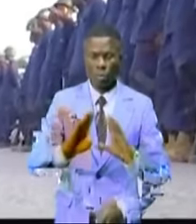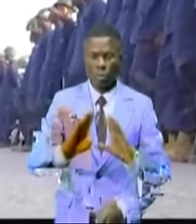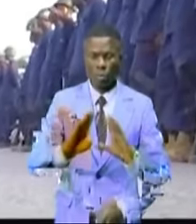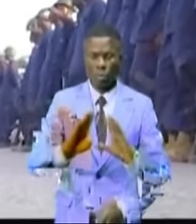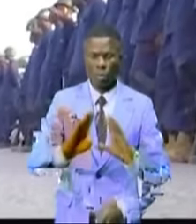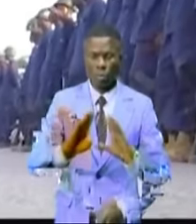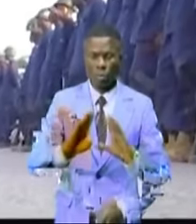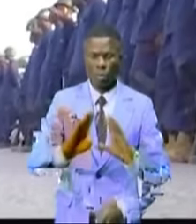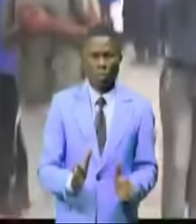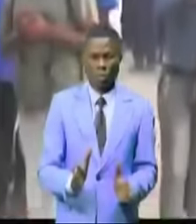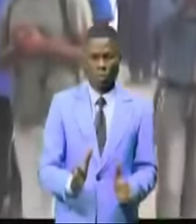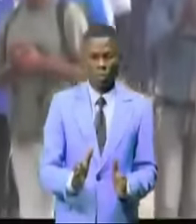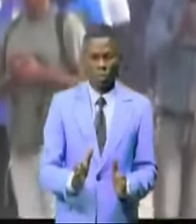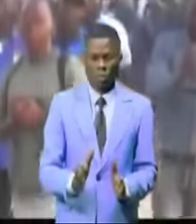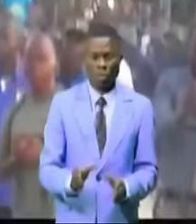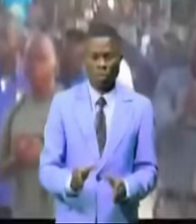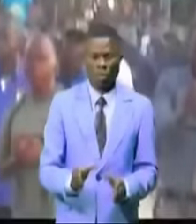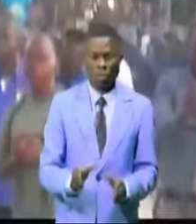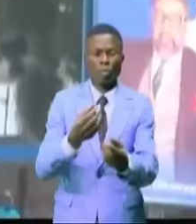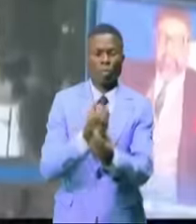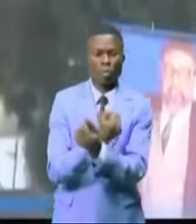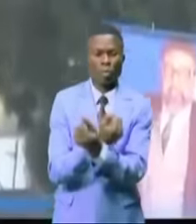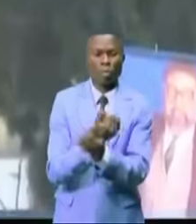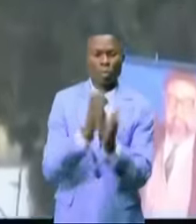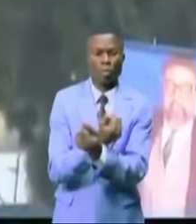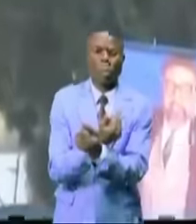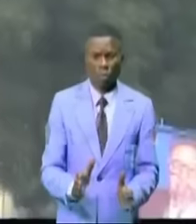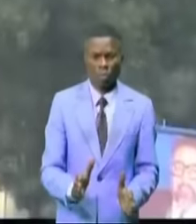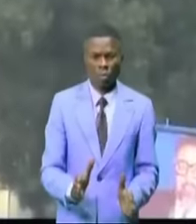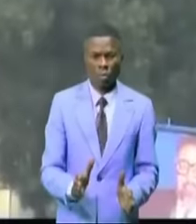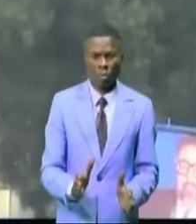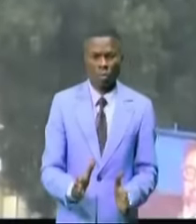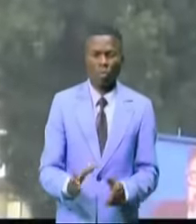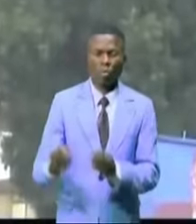Ndonza dernier à responsabilité.